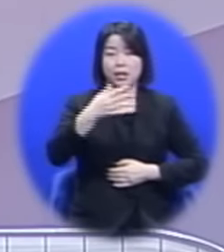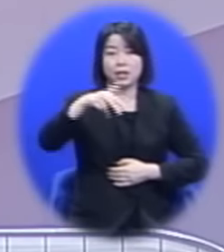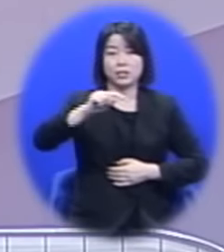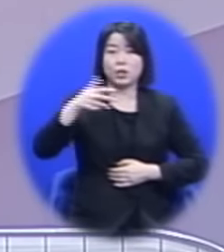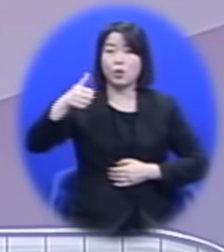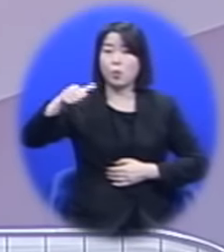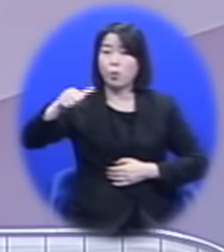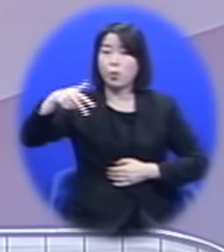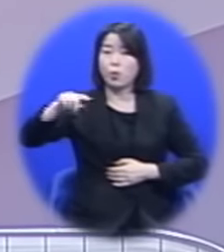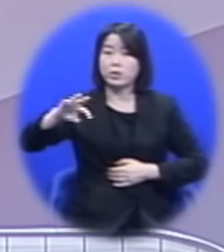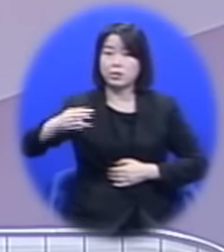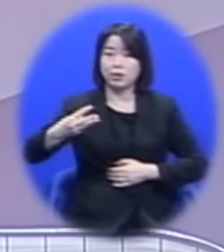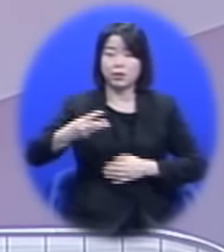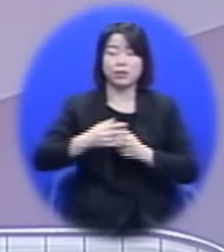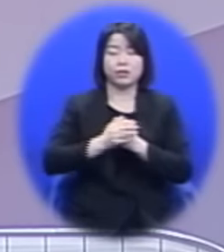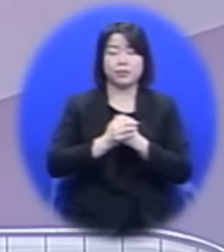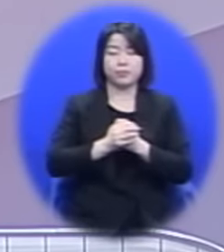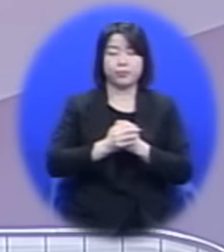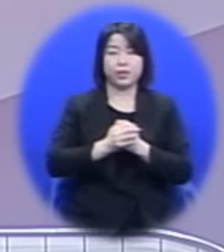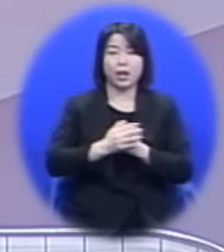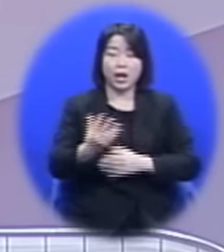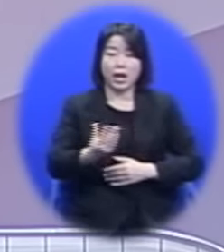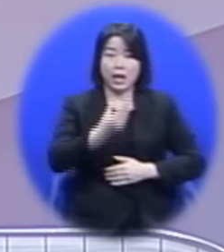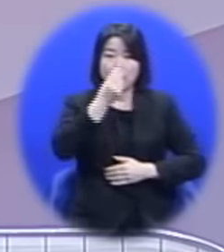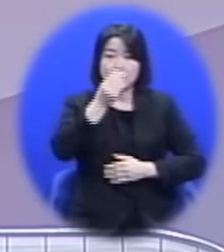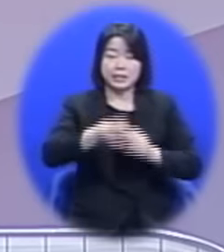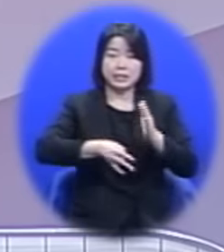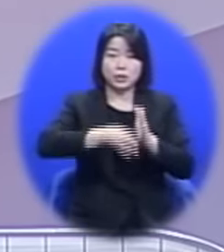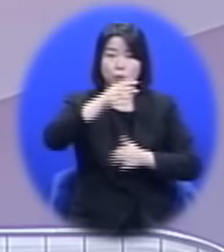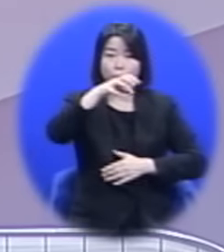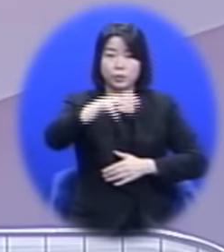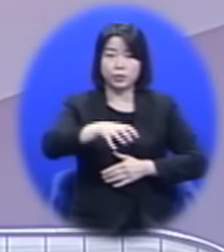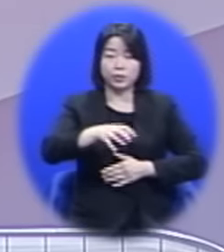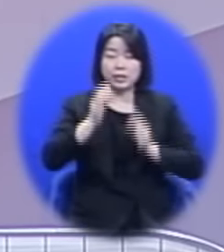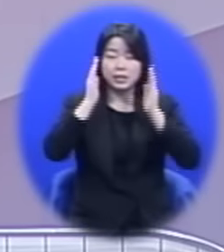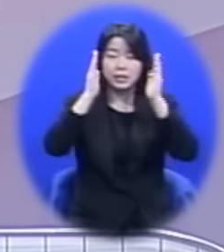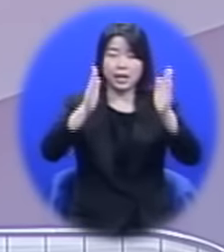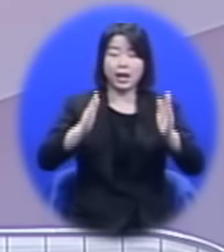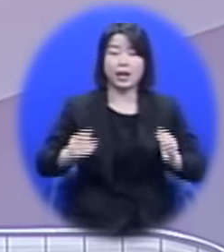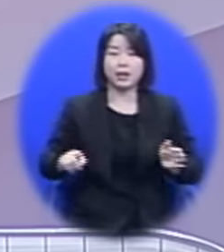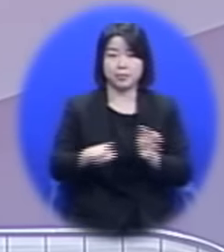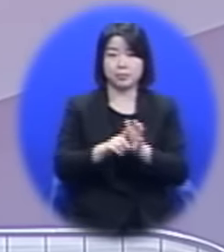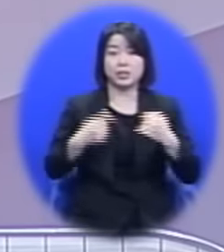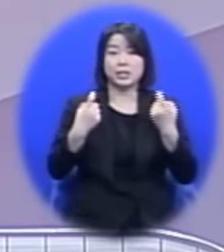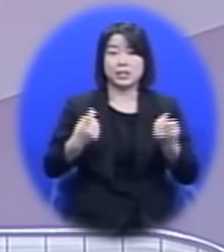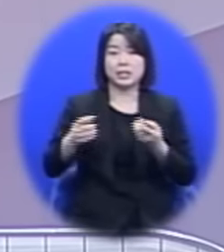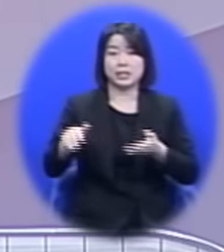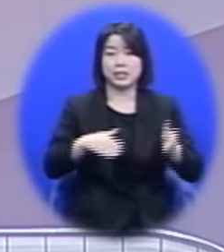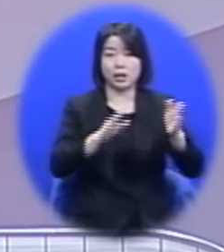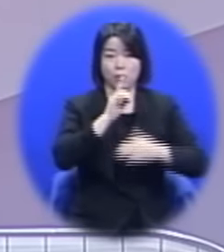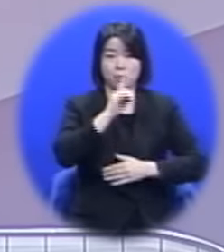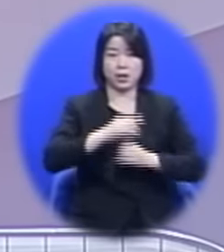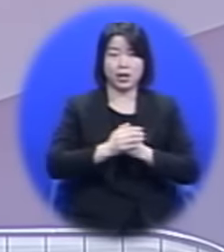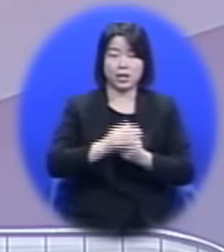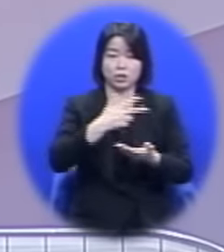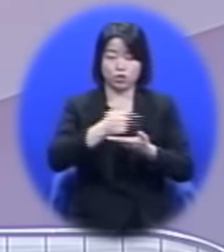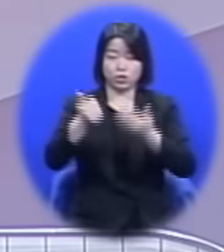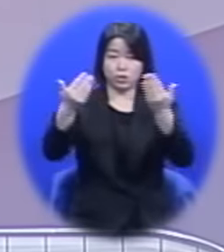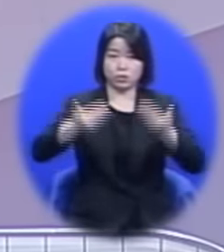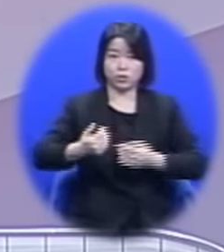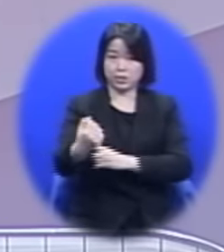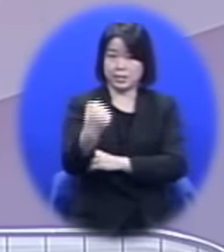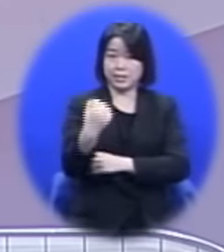5절에서는 시온을 향한 순례길이라고 그렇게 표현을 했습니다. 주님께서 주시는 힘을 얻고